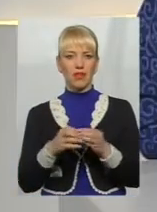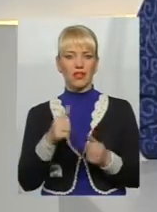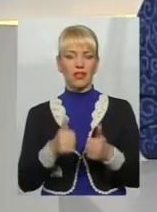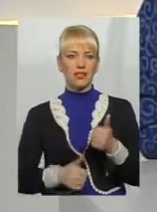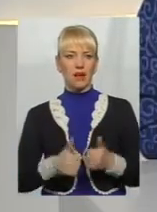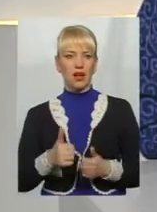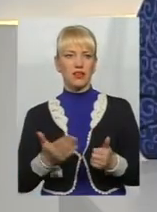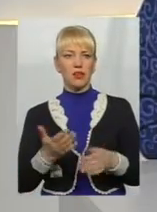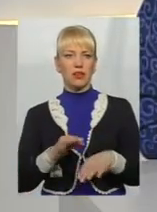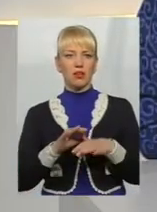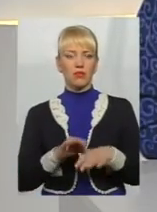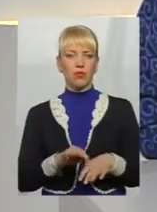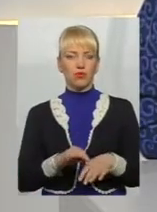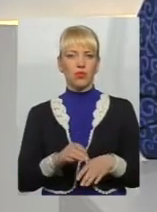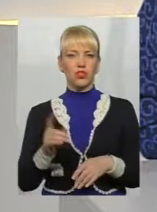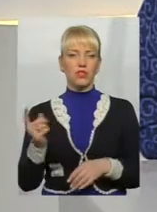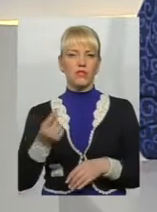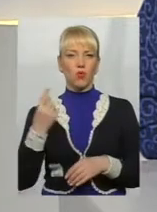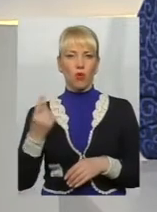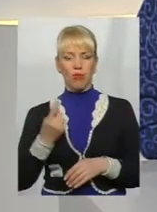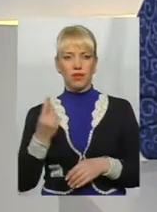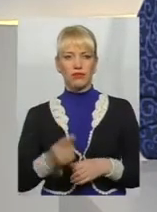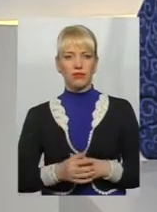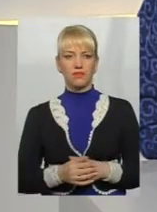які проводяться в області.